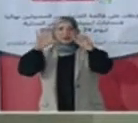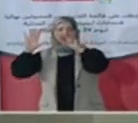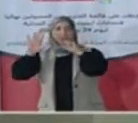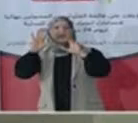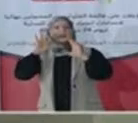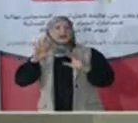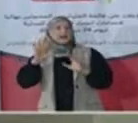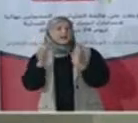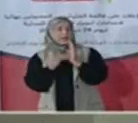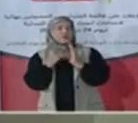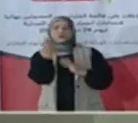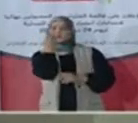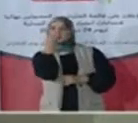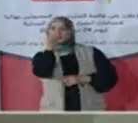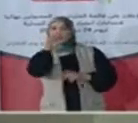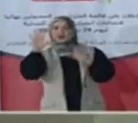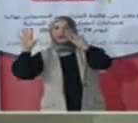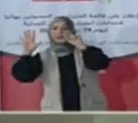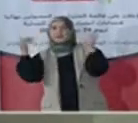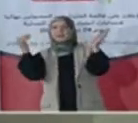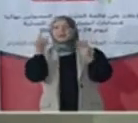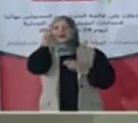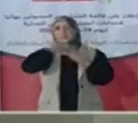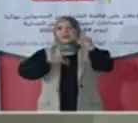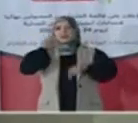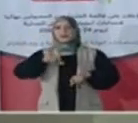9,079,271 ناخب، فيهم